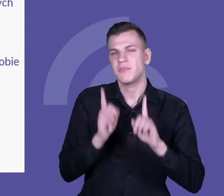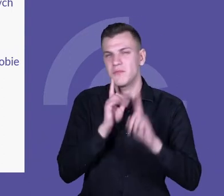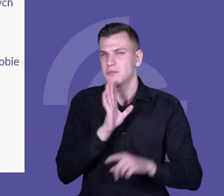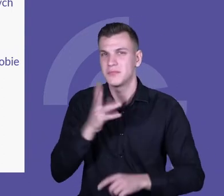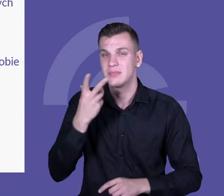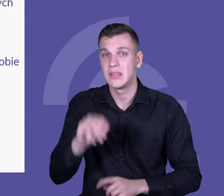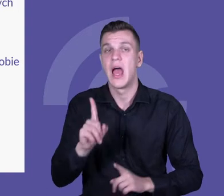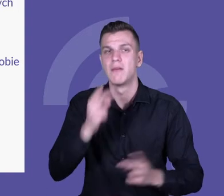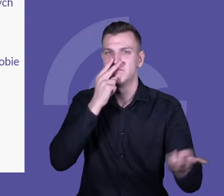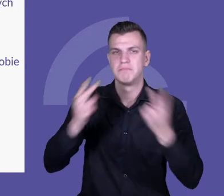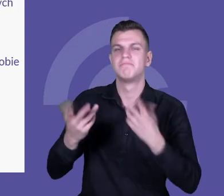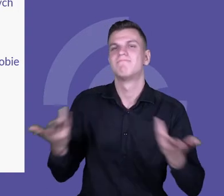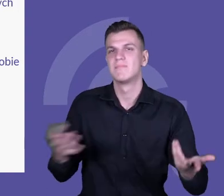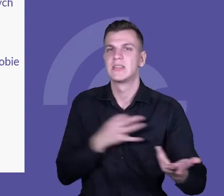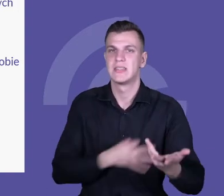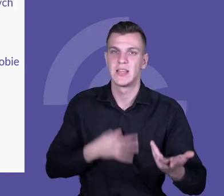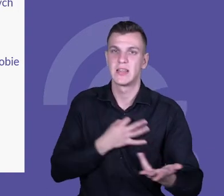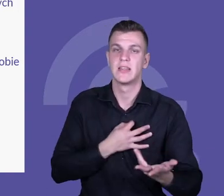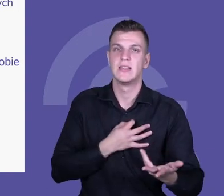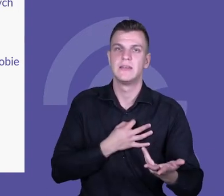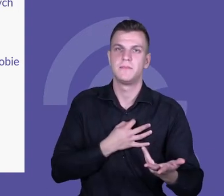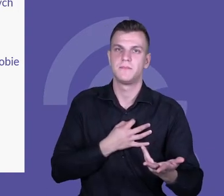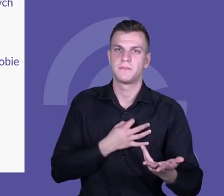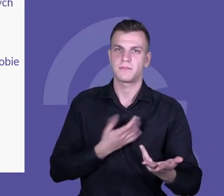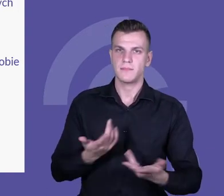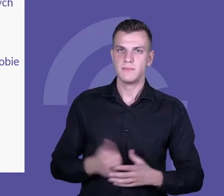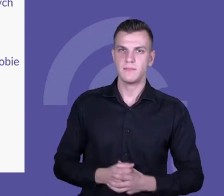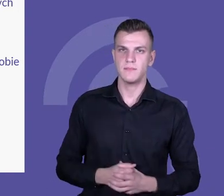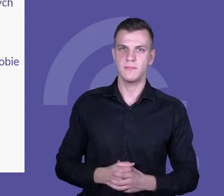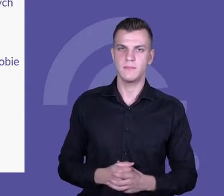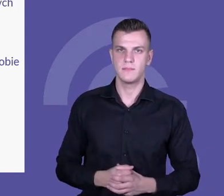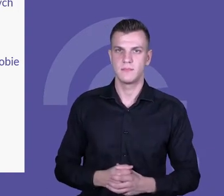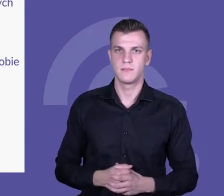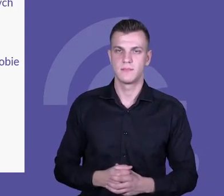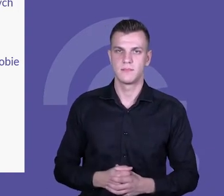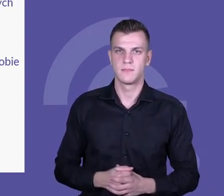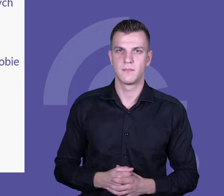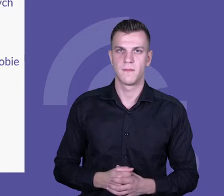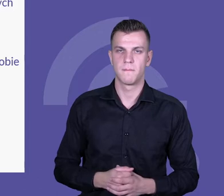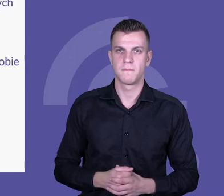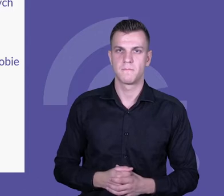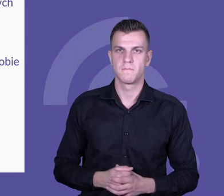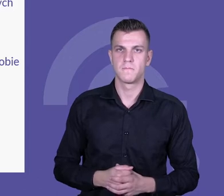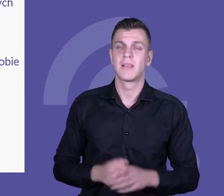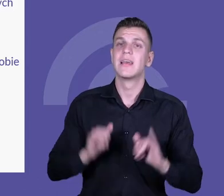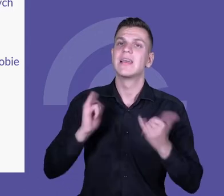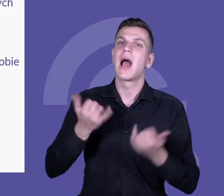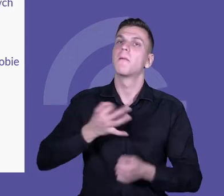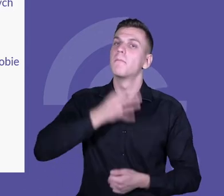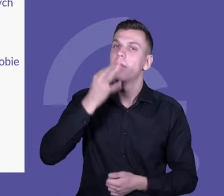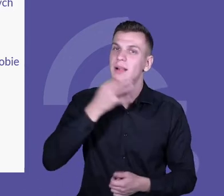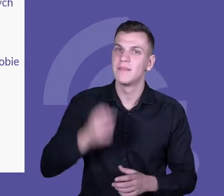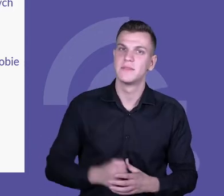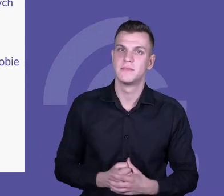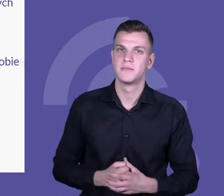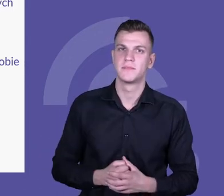związku z tym kompetencje nam z praktyki szkolnej giną. Jak to konkretnie zrobić?